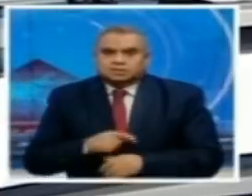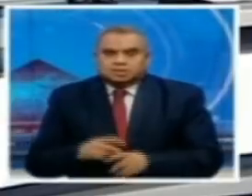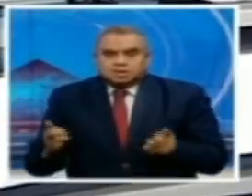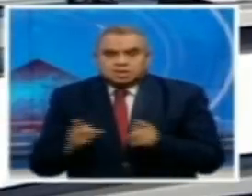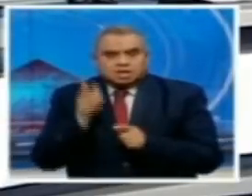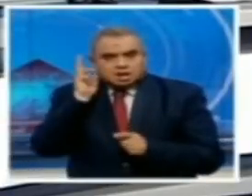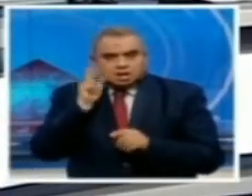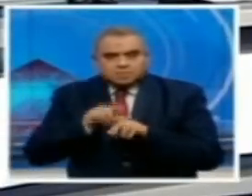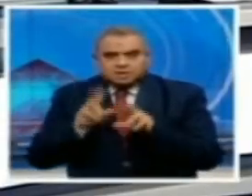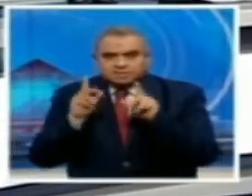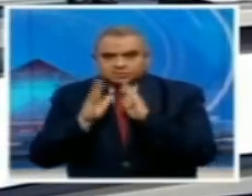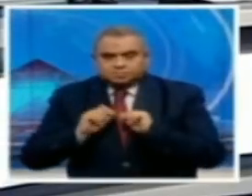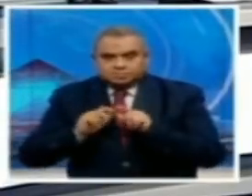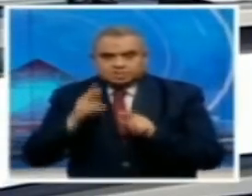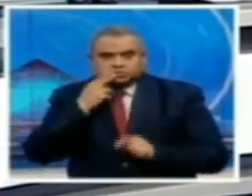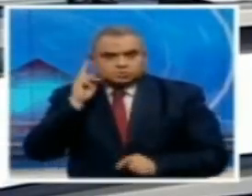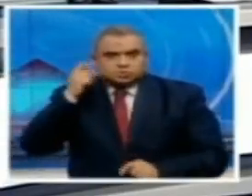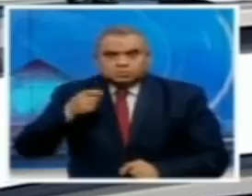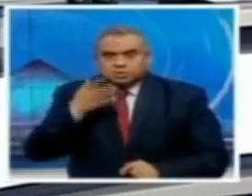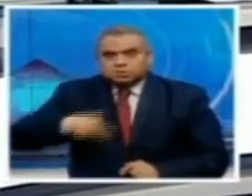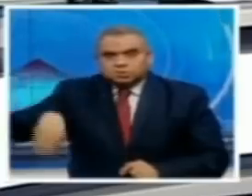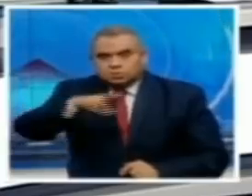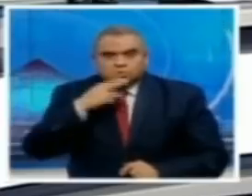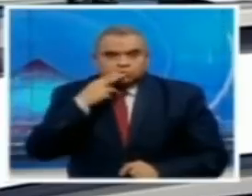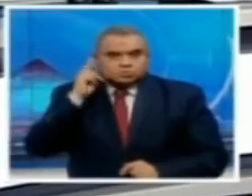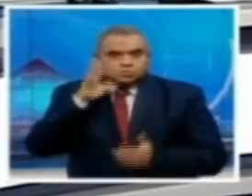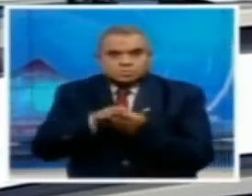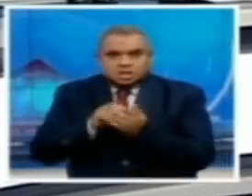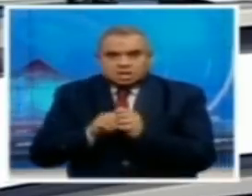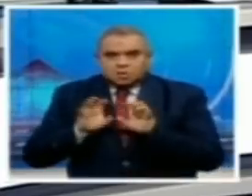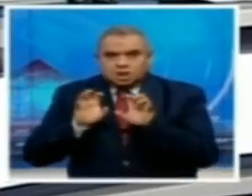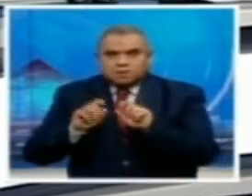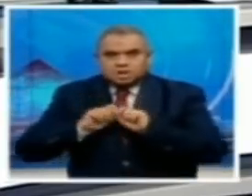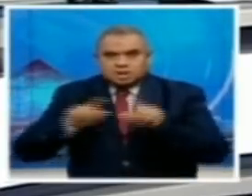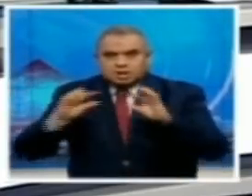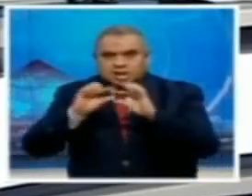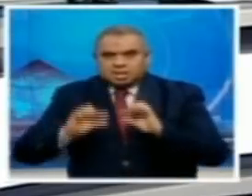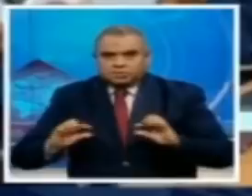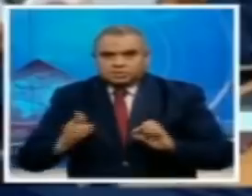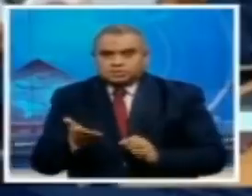الأخبار من التلفزيون المصري، أهلا بكم. أهلا بحضراتكم، ونبدأ الخامسة بأهم العناوين.